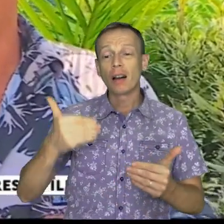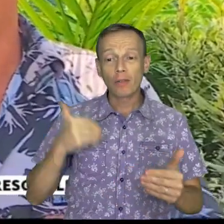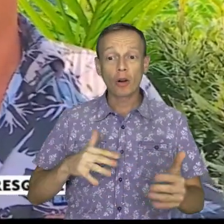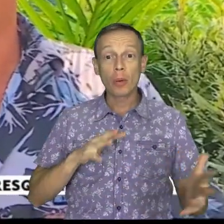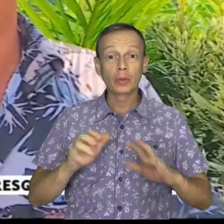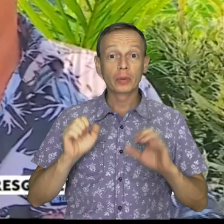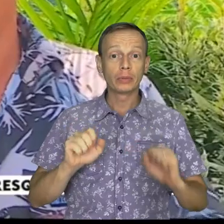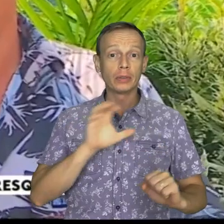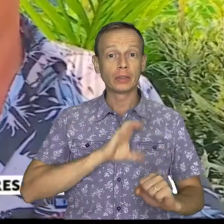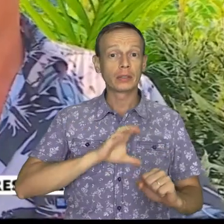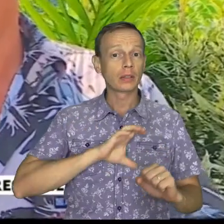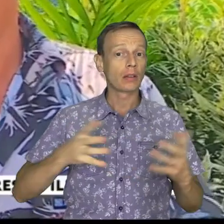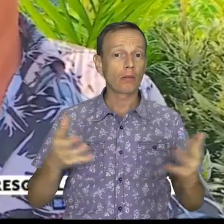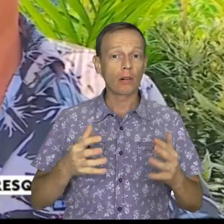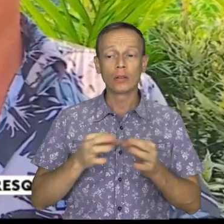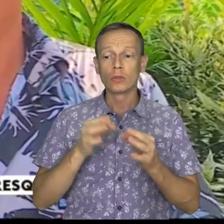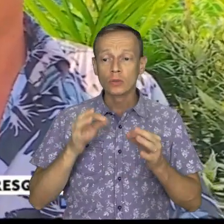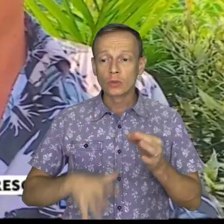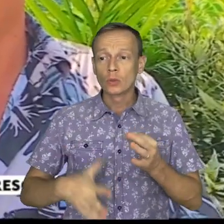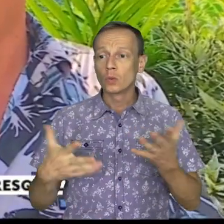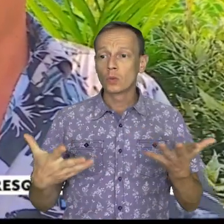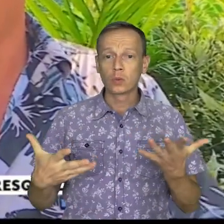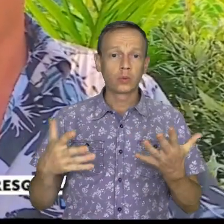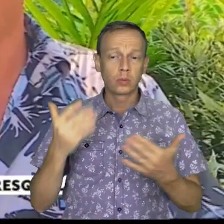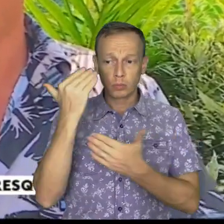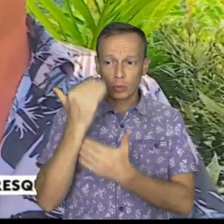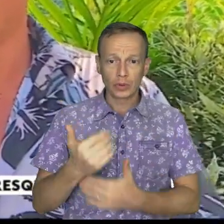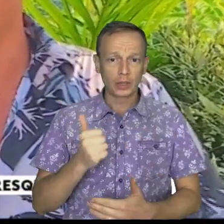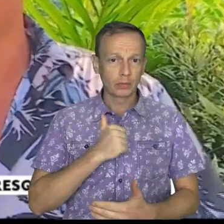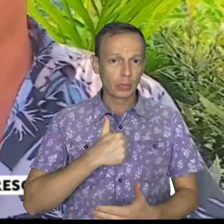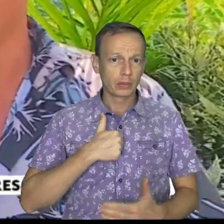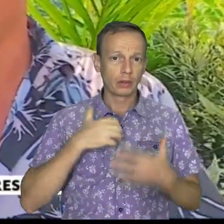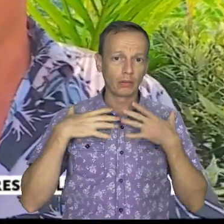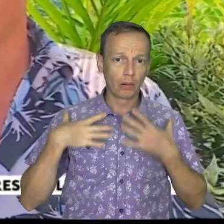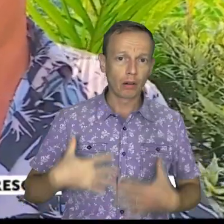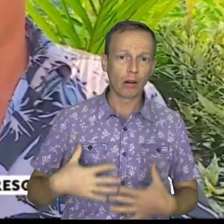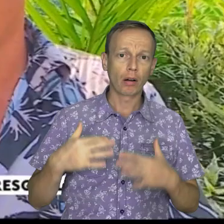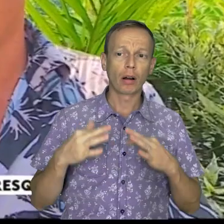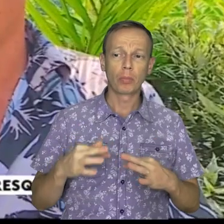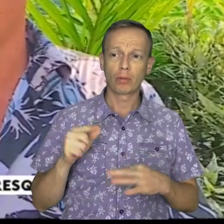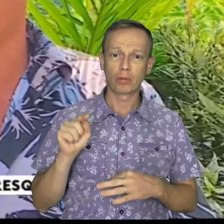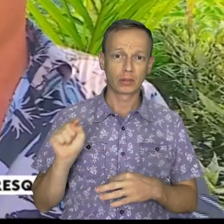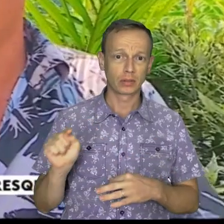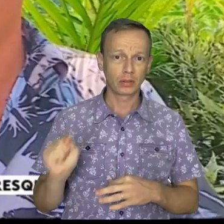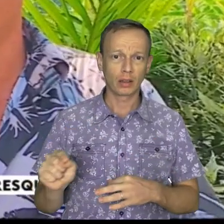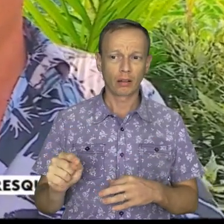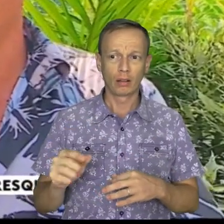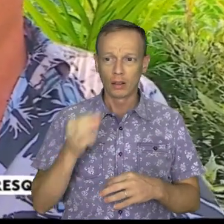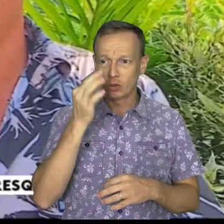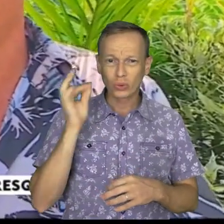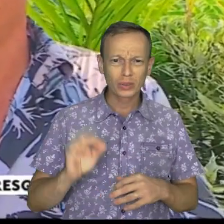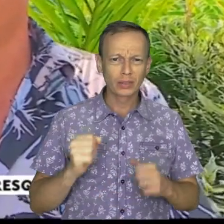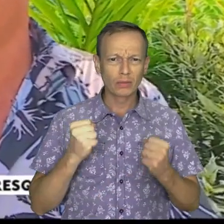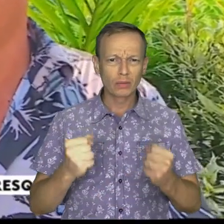avant, donc on aurait peut-être essayé de trouver donc un système pour pouvoir nous protéger par rapport surtout à